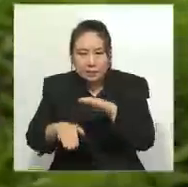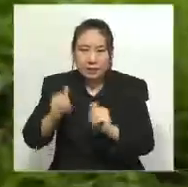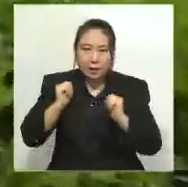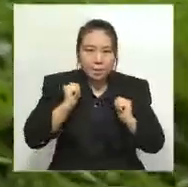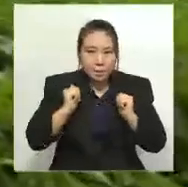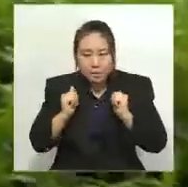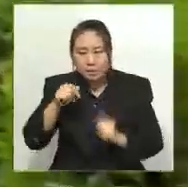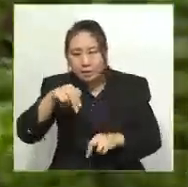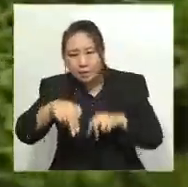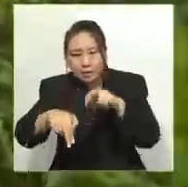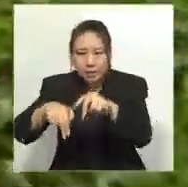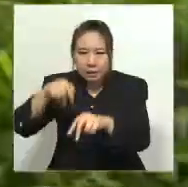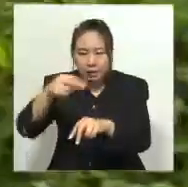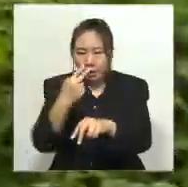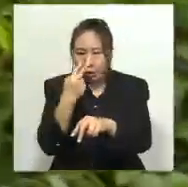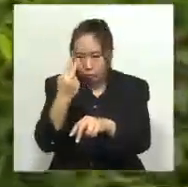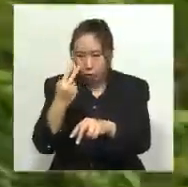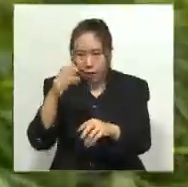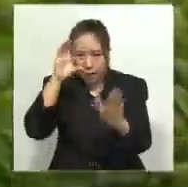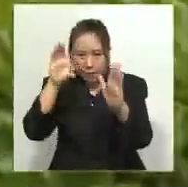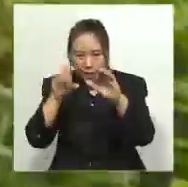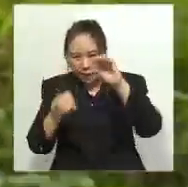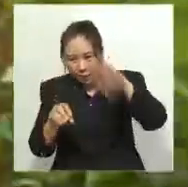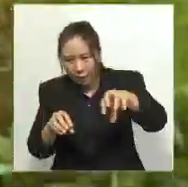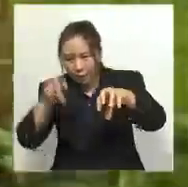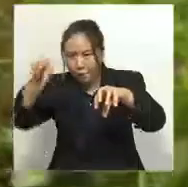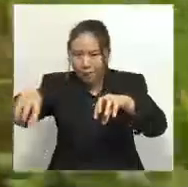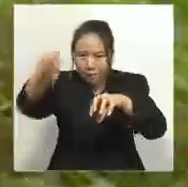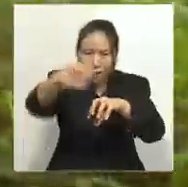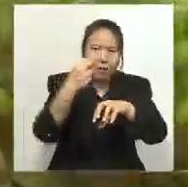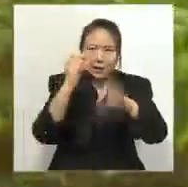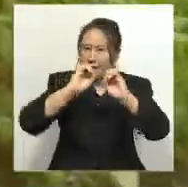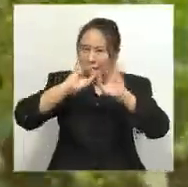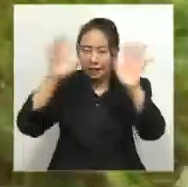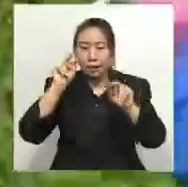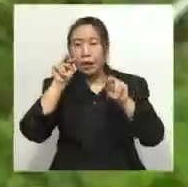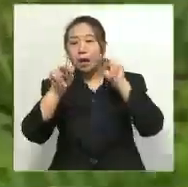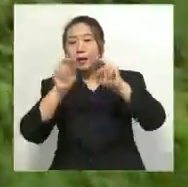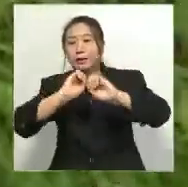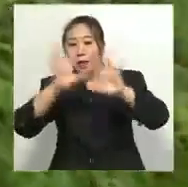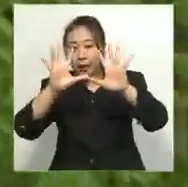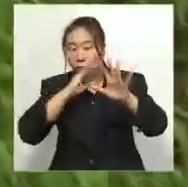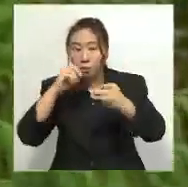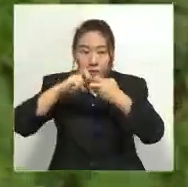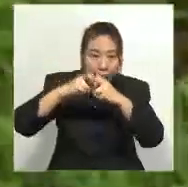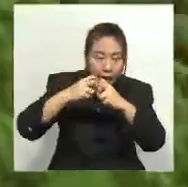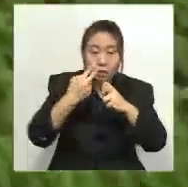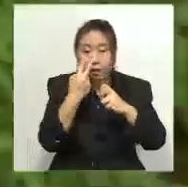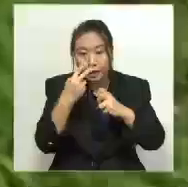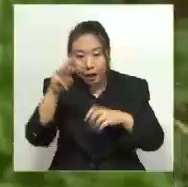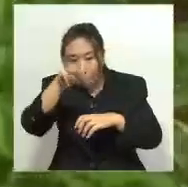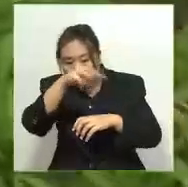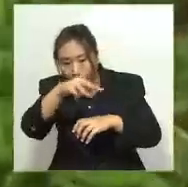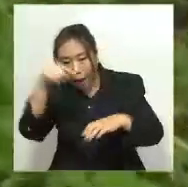การส่งสัญญาณว่าทำสัญลักษณ์ให้มองเห็นได้ชัดครับเพื่อจัดทีมเข้าไปช่วยเหลือได้ทันท่วงทีหากว่ามีช่องทางในการให้ความ